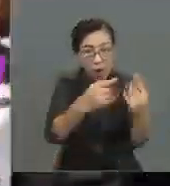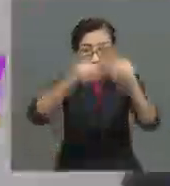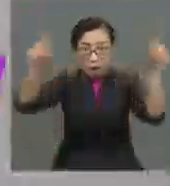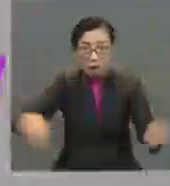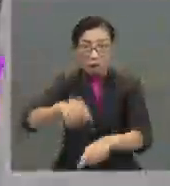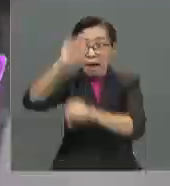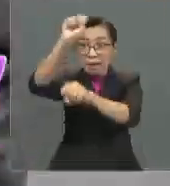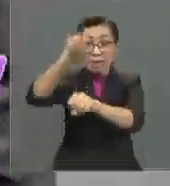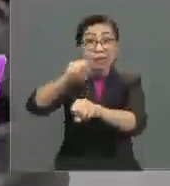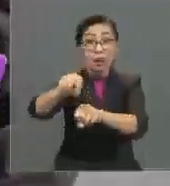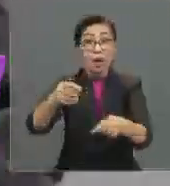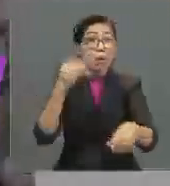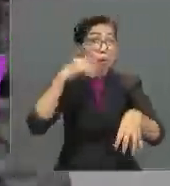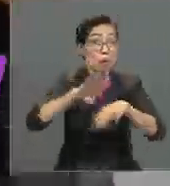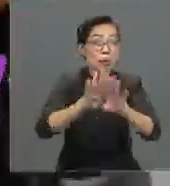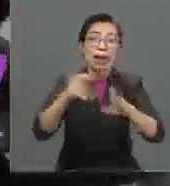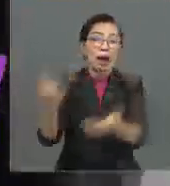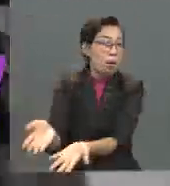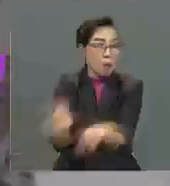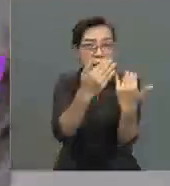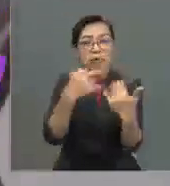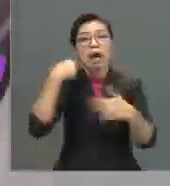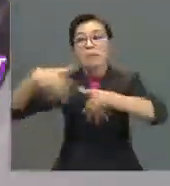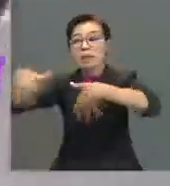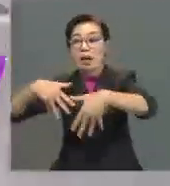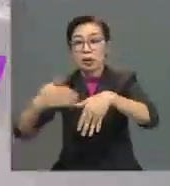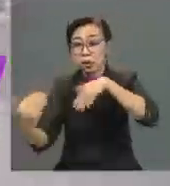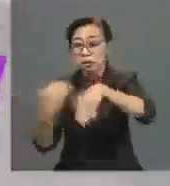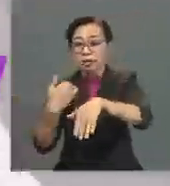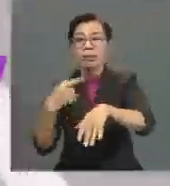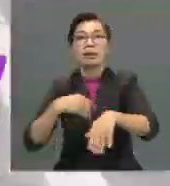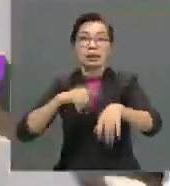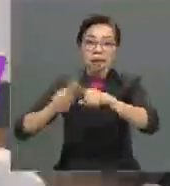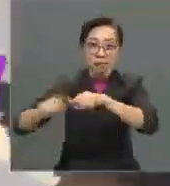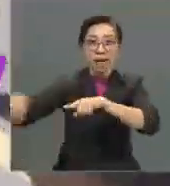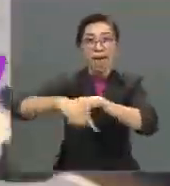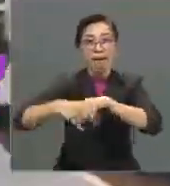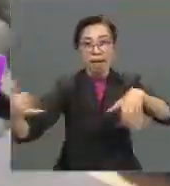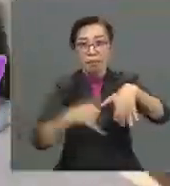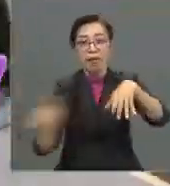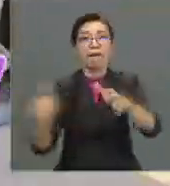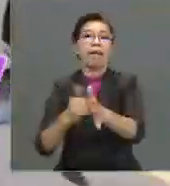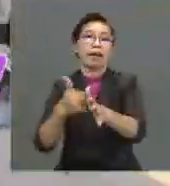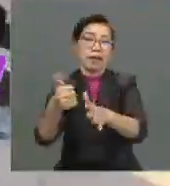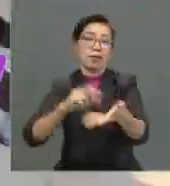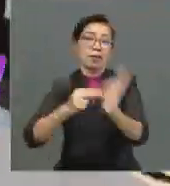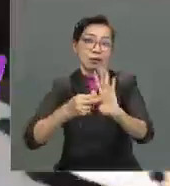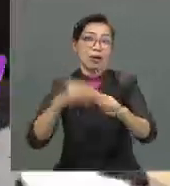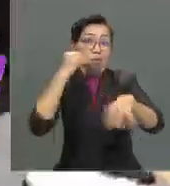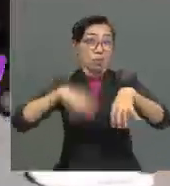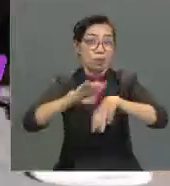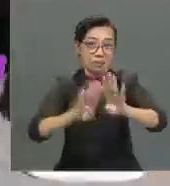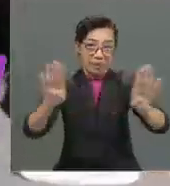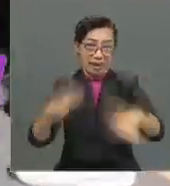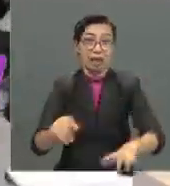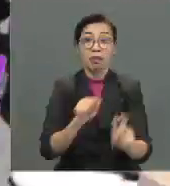จากถนนเพื่ออำนวยความสะดวกให้กับประชาชนที่เดินทางสัญจรไปมาเพื่อเป็นการเปิดหมู่บ้านอีกครั้งโดยอำเภอยะรัง